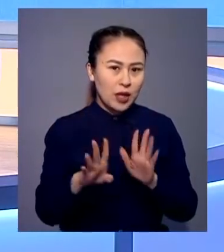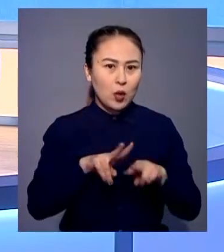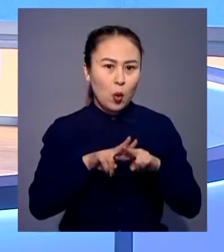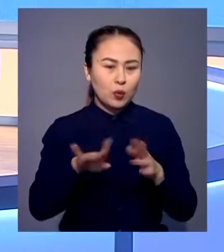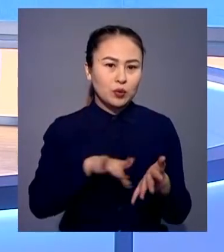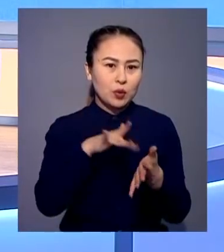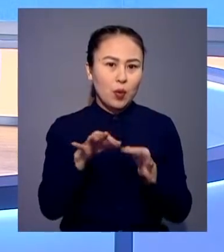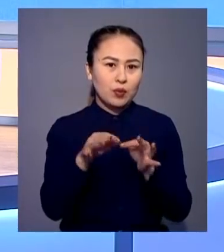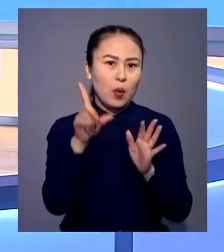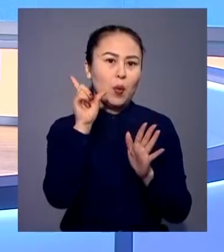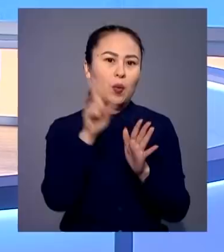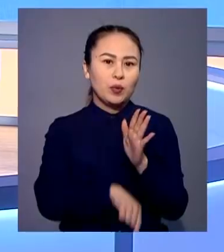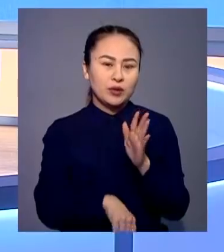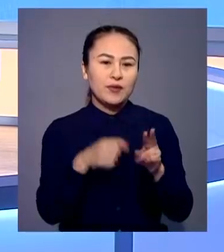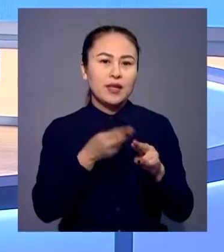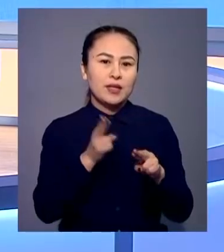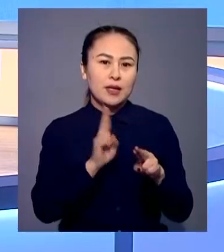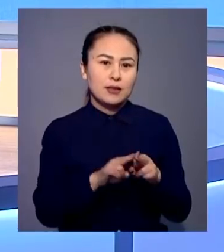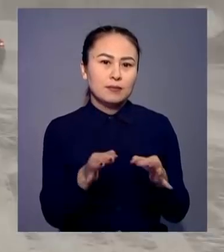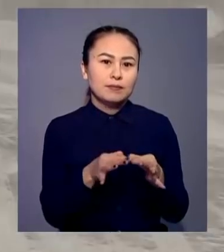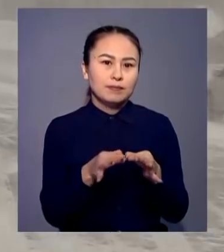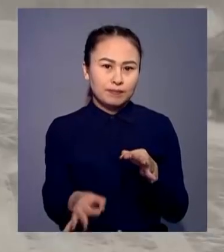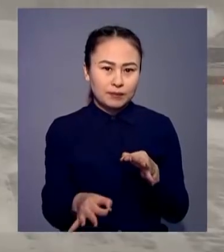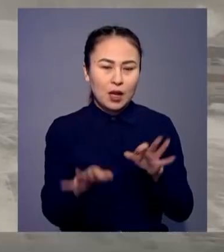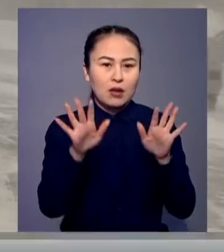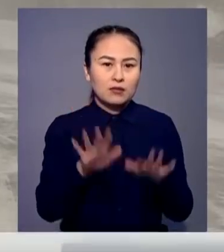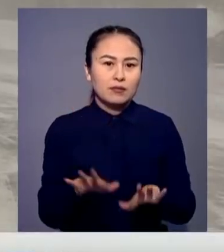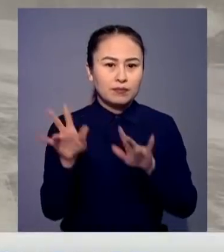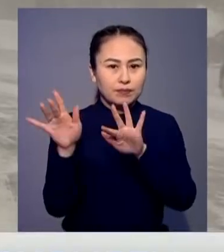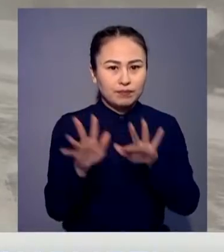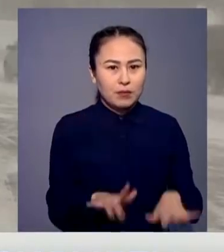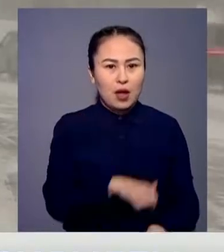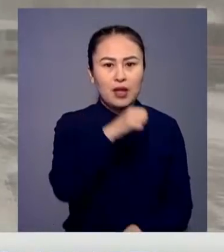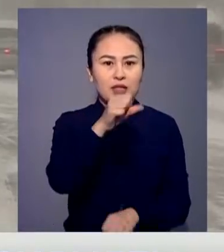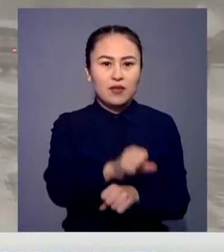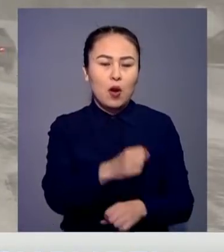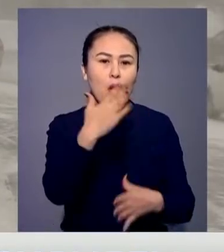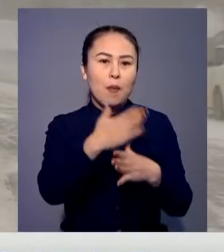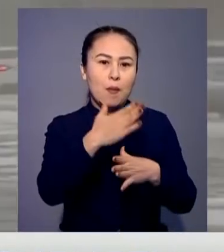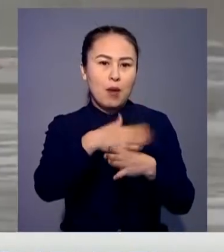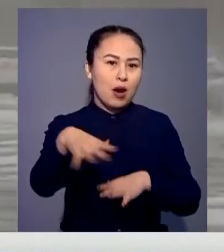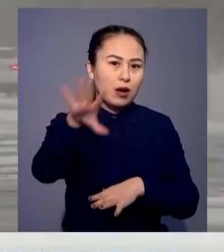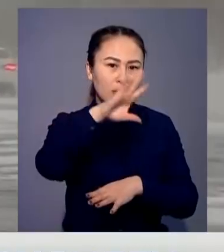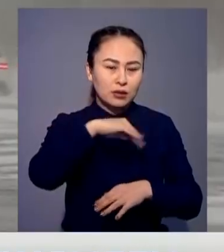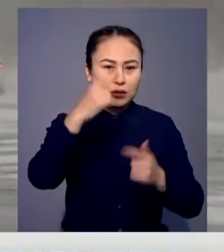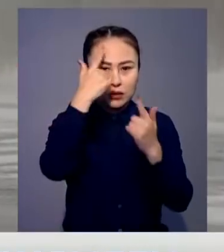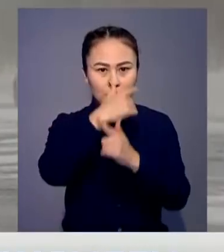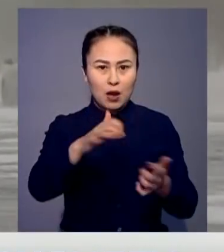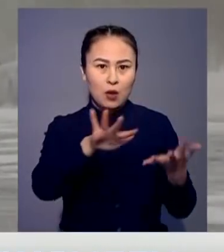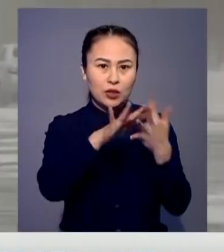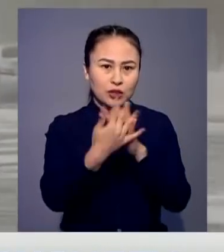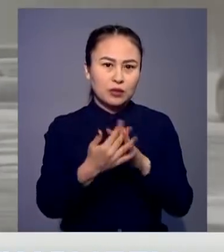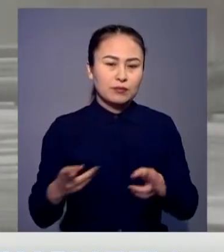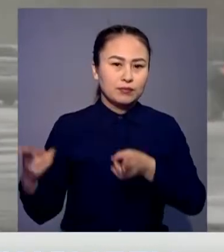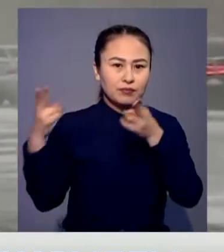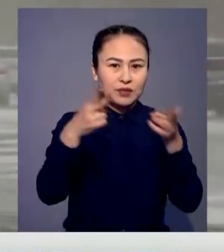қаласынан Ақмола облысының Целиноград ауданына шыққан, алайда орта жолда қар құрсауында қалған. Құтқарушылардың көмегімен барлығы ынтымақ